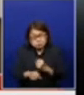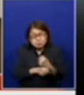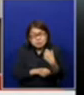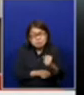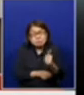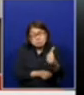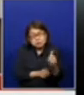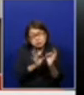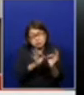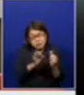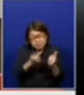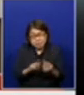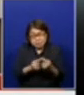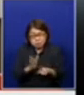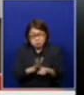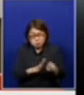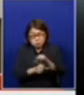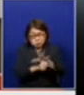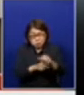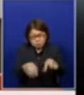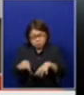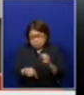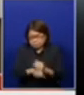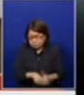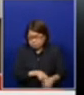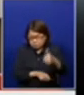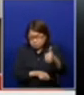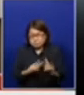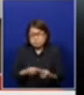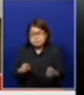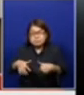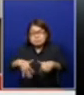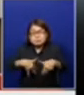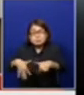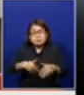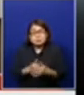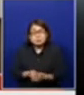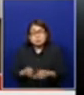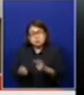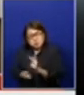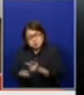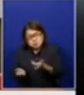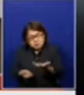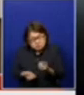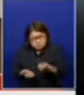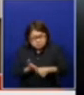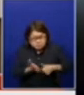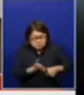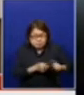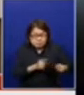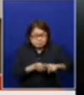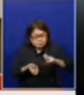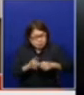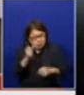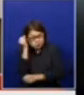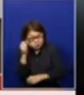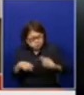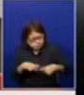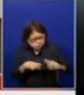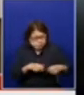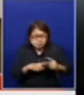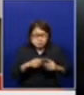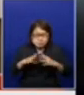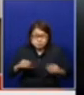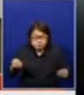ควิดได้ดีหนี้สินพี่น้องปัญหาปากท้องหมดไปแต่ถ้าปัญหาปากท้องคนว่างง